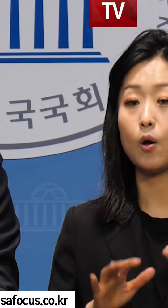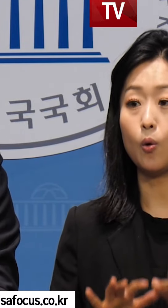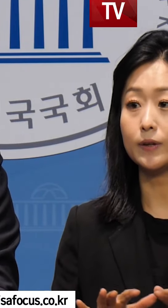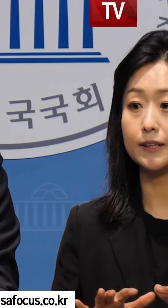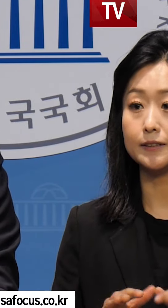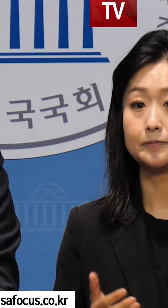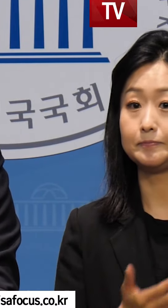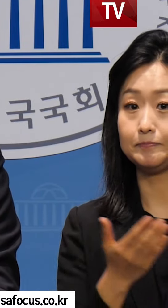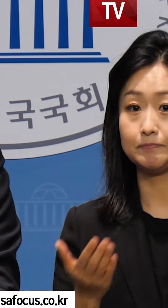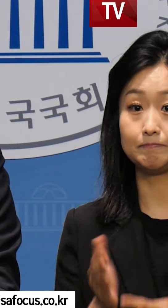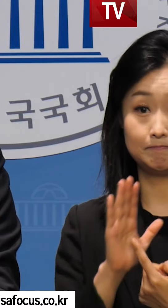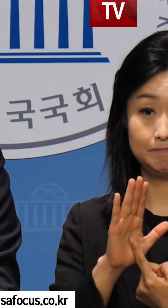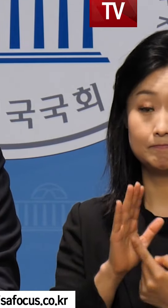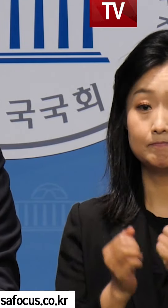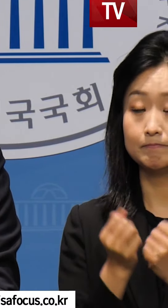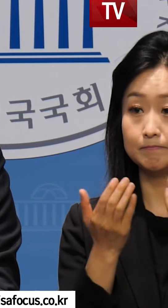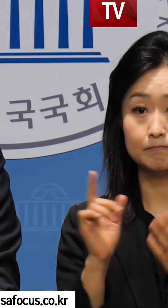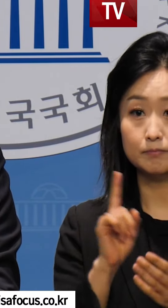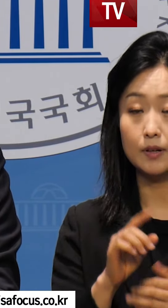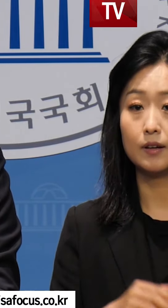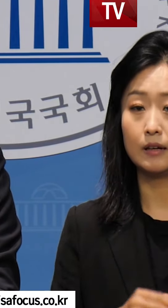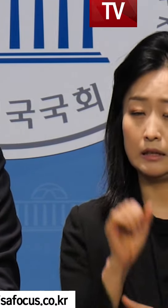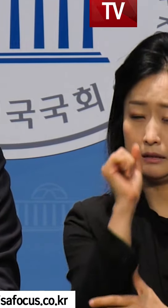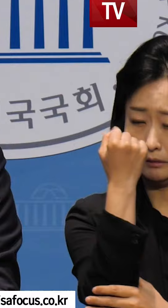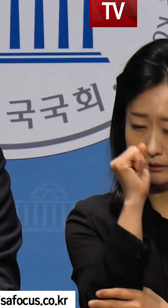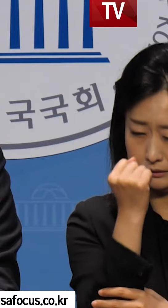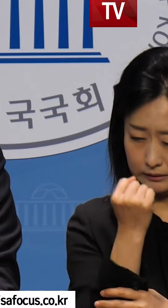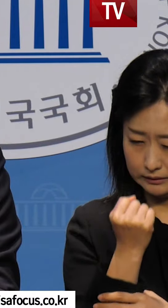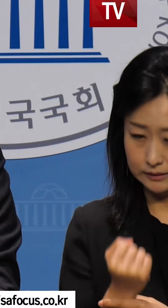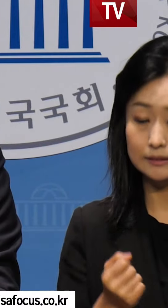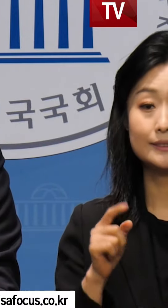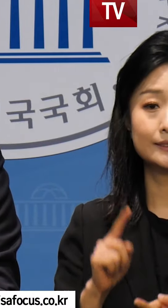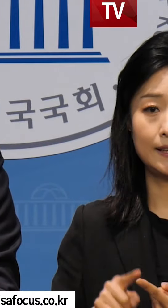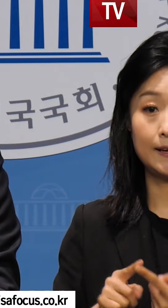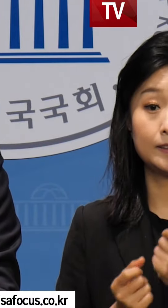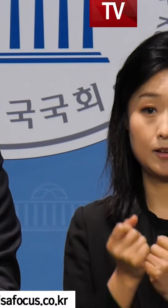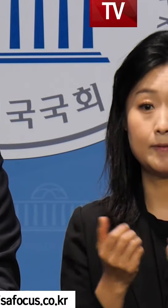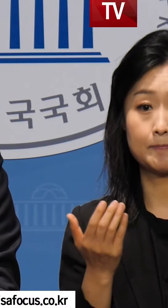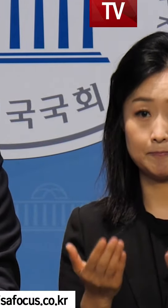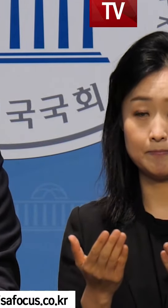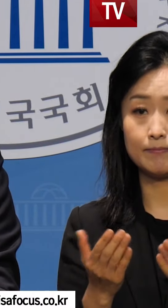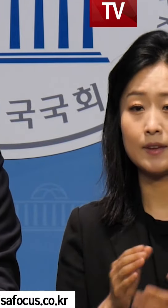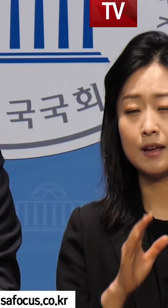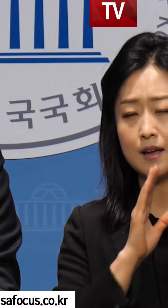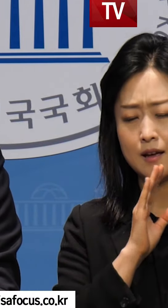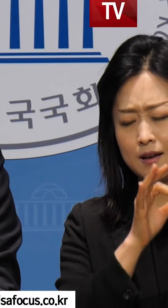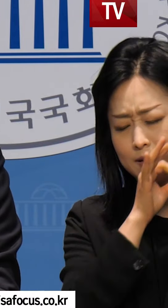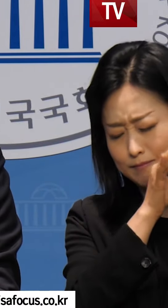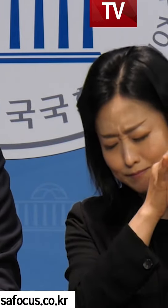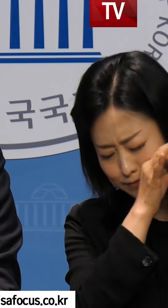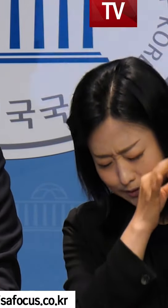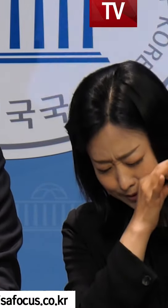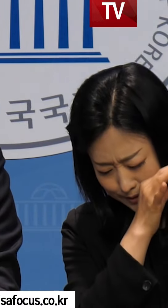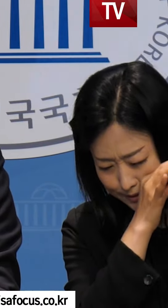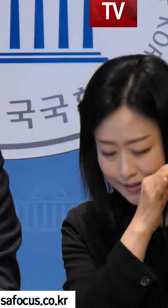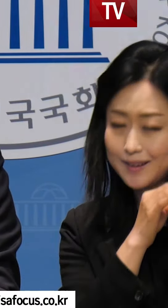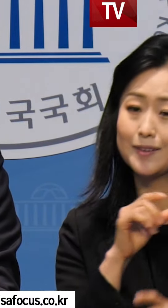오늘 이 자리에서 밝혀질 내용은 체육계의 해묵은 관행과 부패에 대한 것으로 참으로 부끄러운 우리